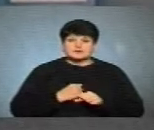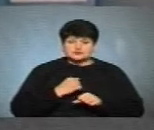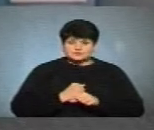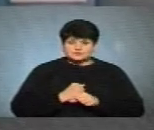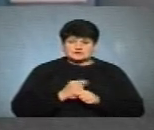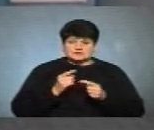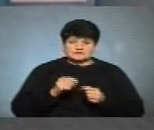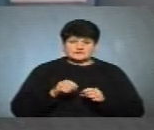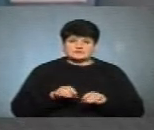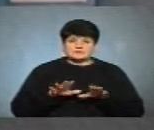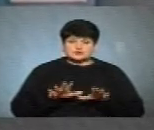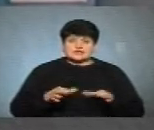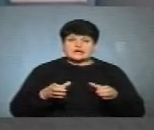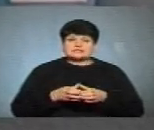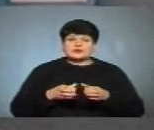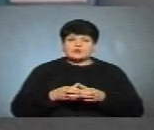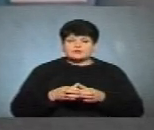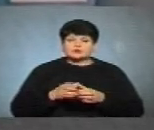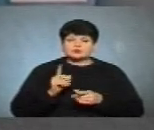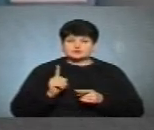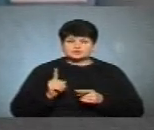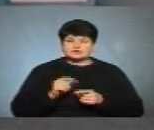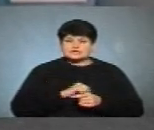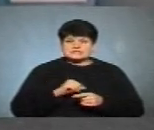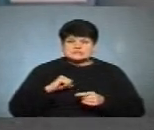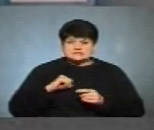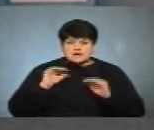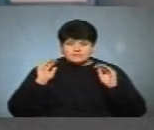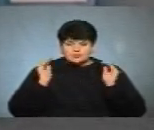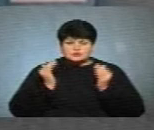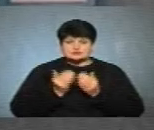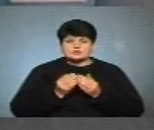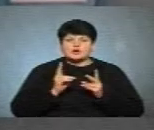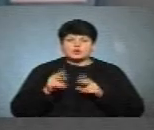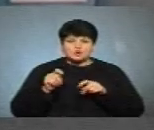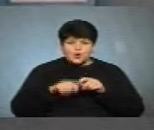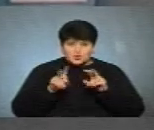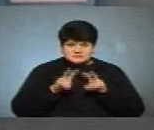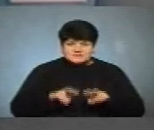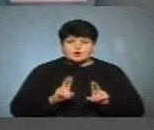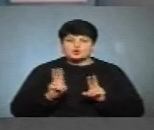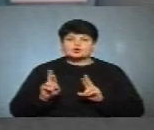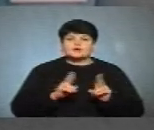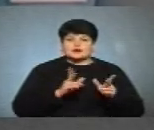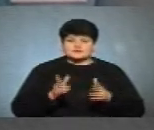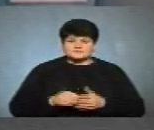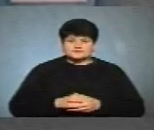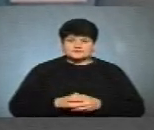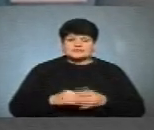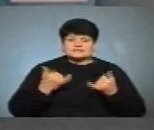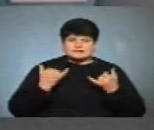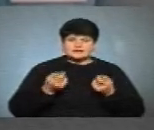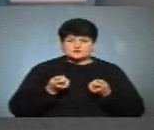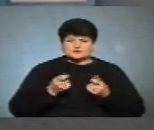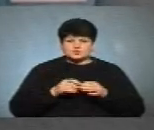працюють, визначають категорії, хто на самоізоляцію йде, хто обстежується, хто як. Зараз я вам